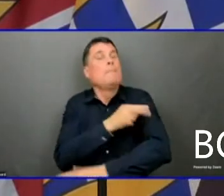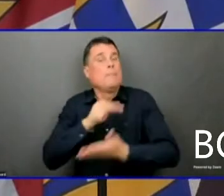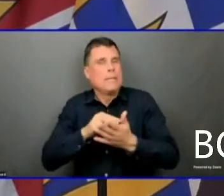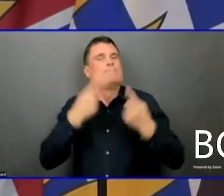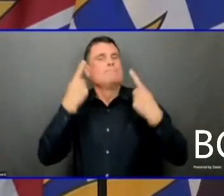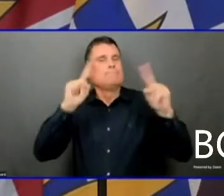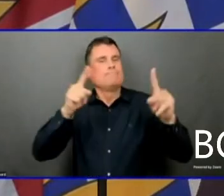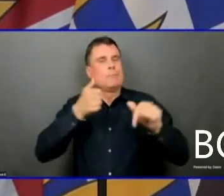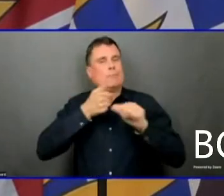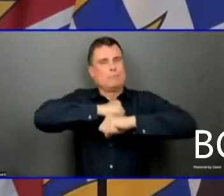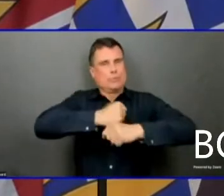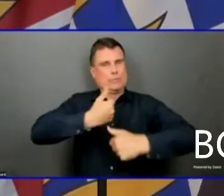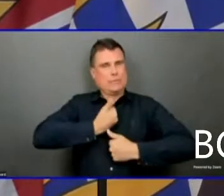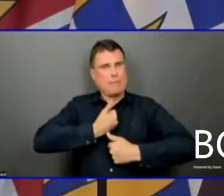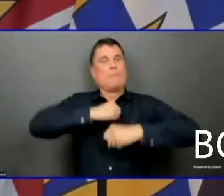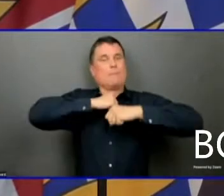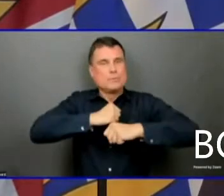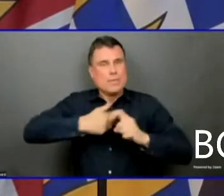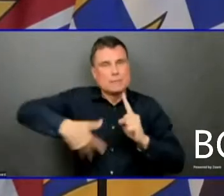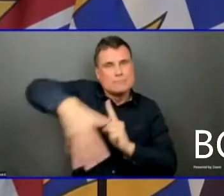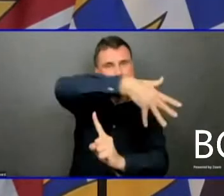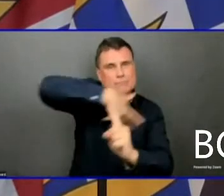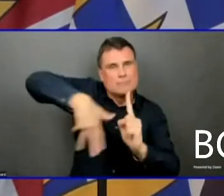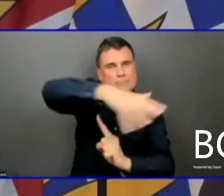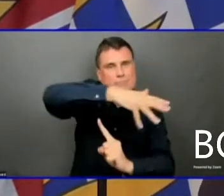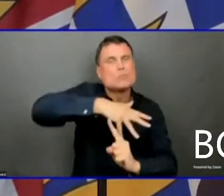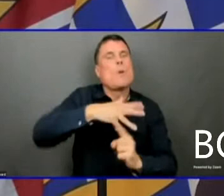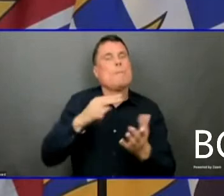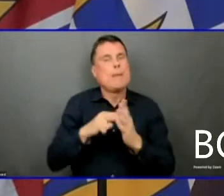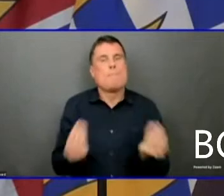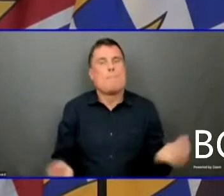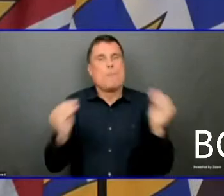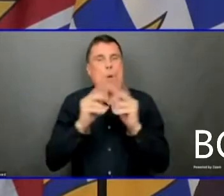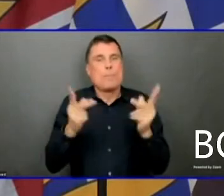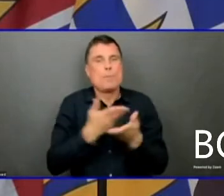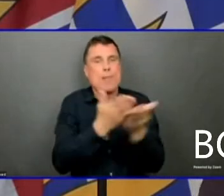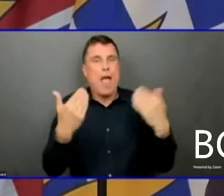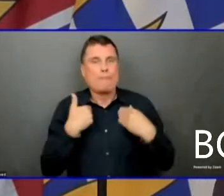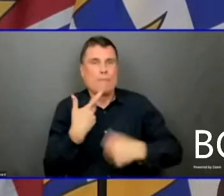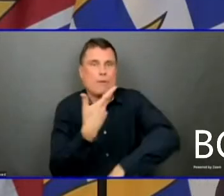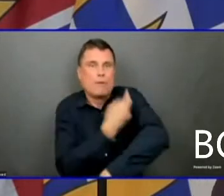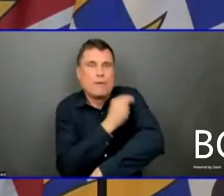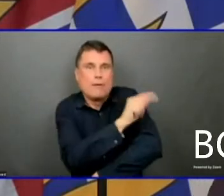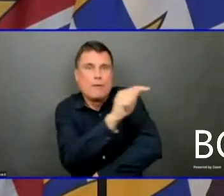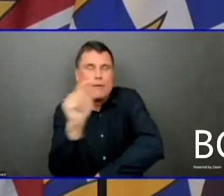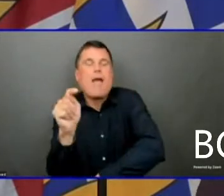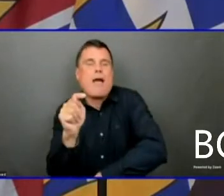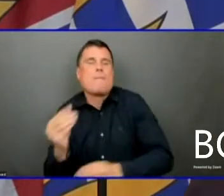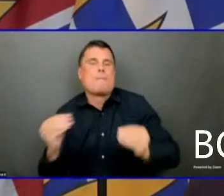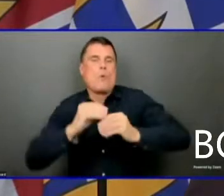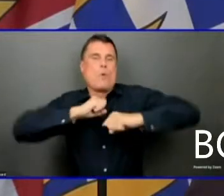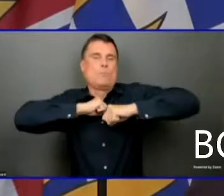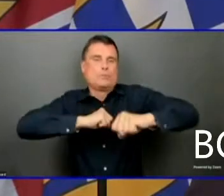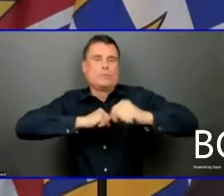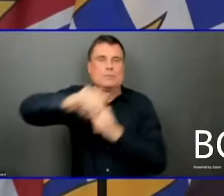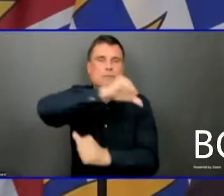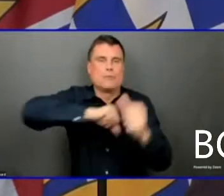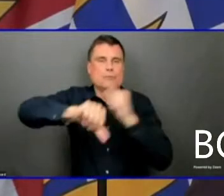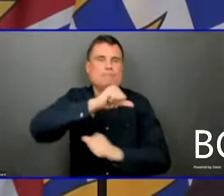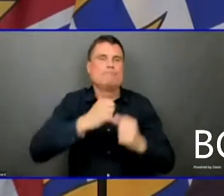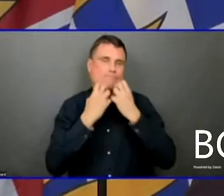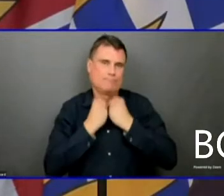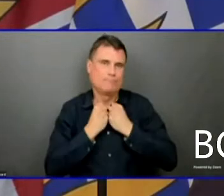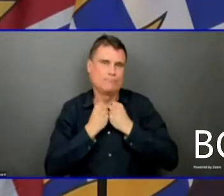护使得我们更多的人能够保护起来。 Operationally, though, it means that other nations around the